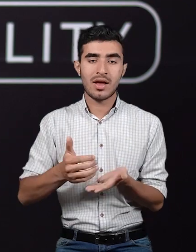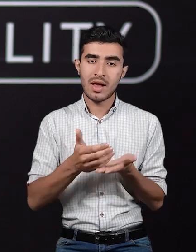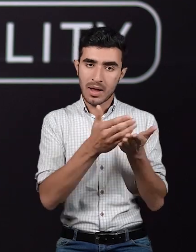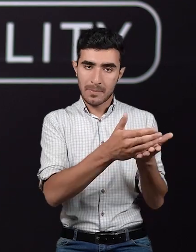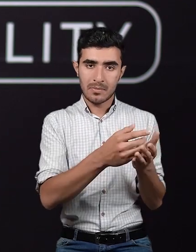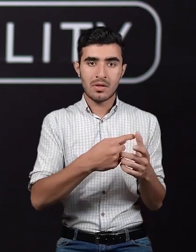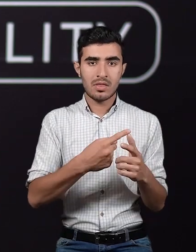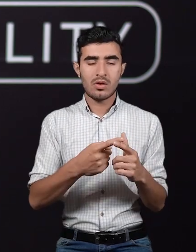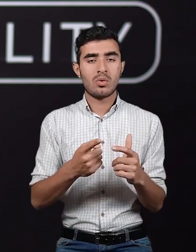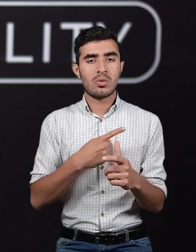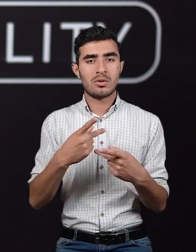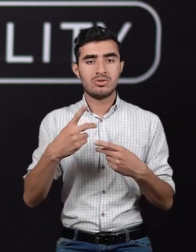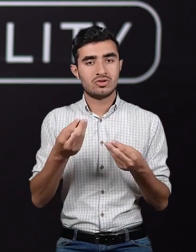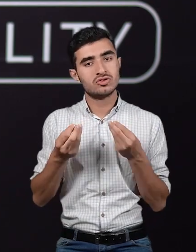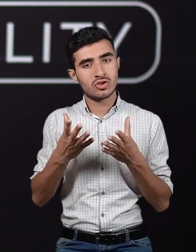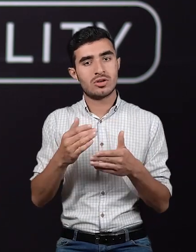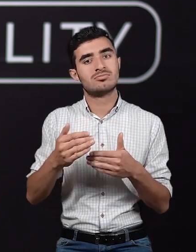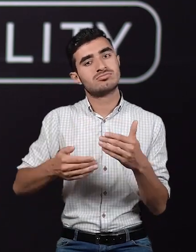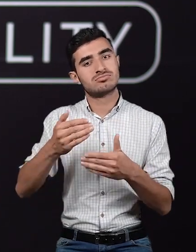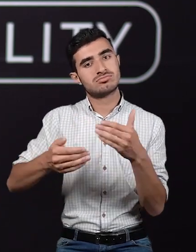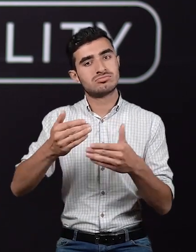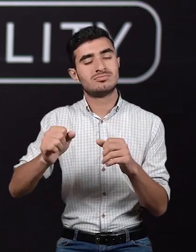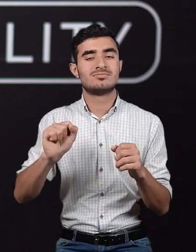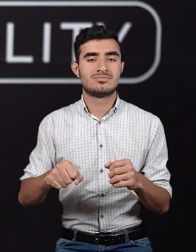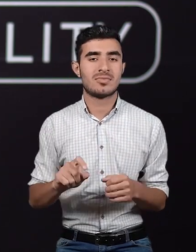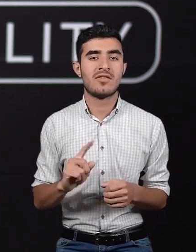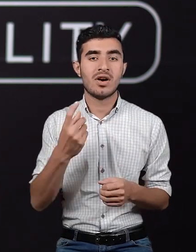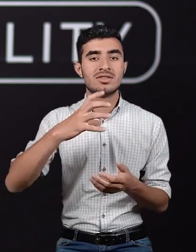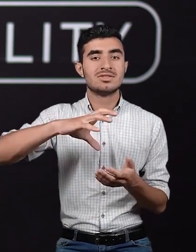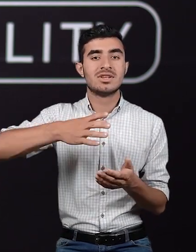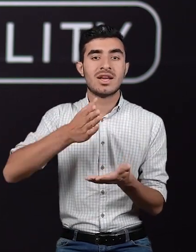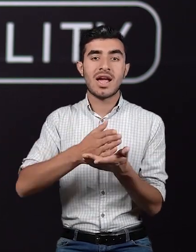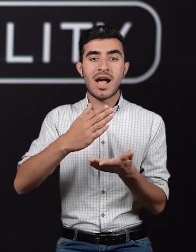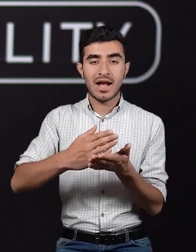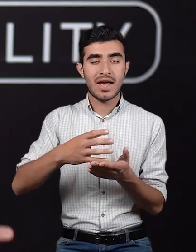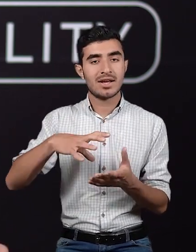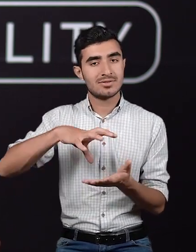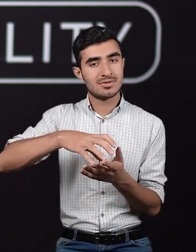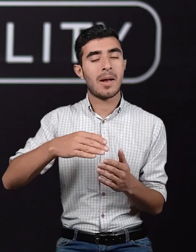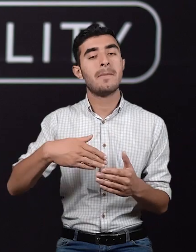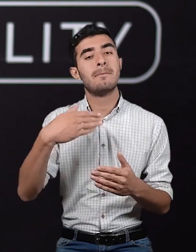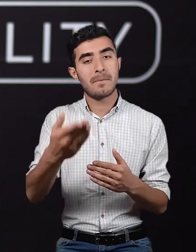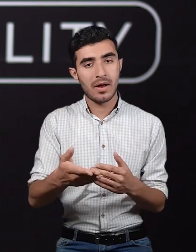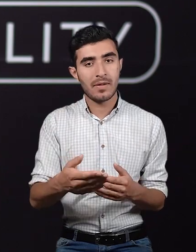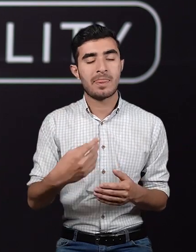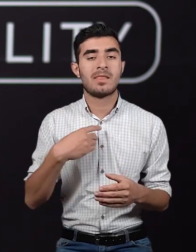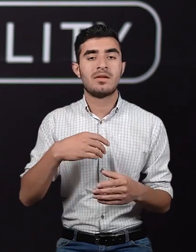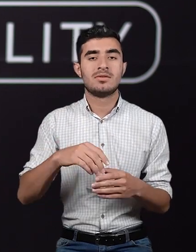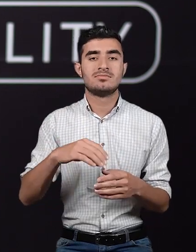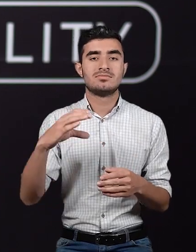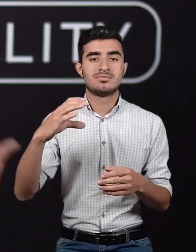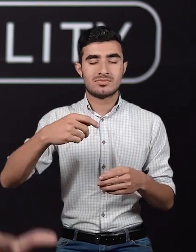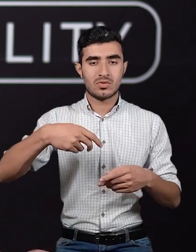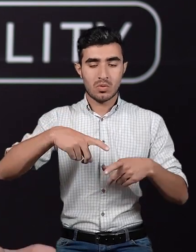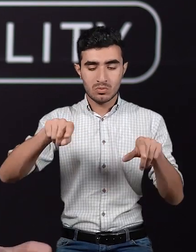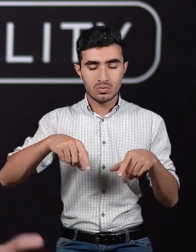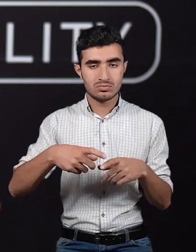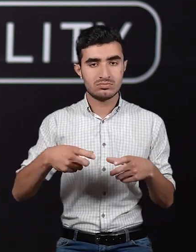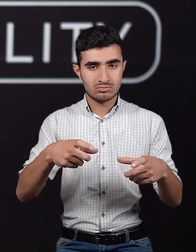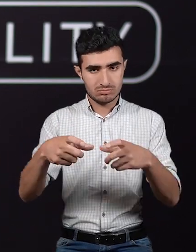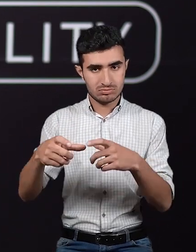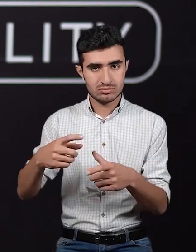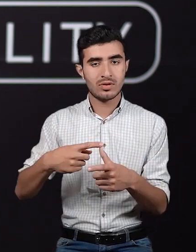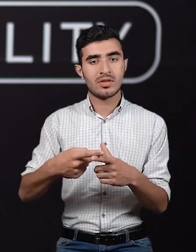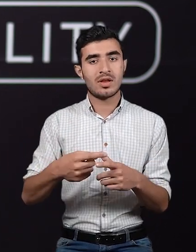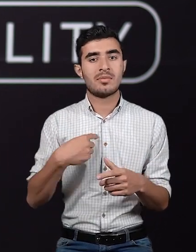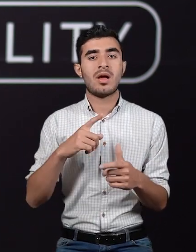अपनी जो मेरी केक्स के बाद मैंने अपनी शुरू की केटरिंग, और साथ में फिर मेरा कुकिंग शो जो जायका पे आता था, तो वो मैंने किया. बट